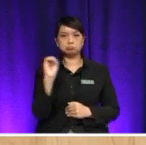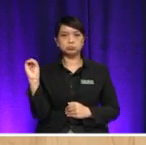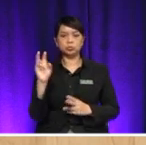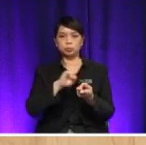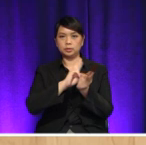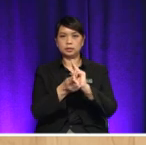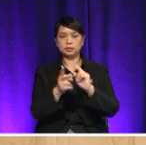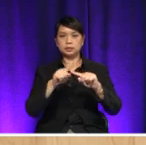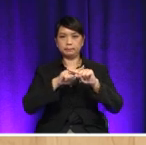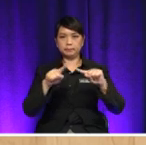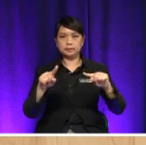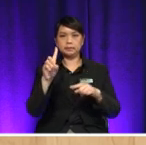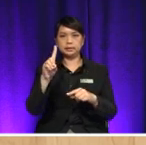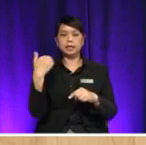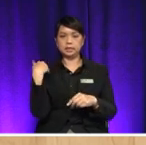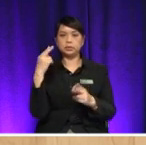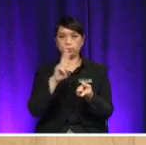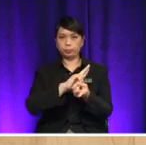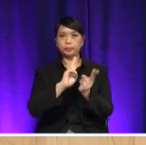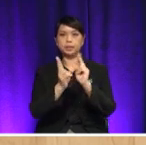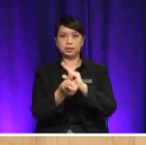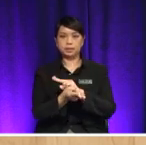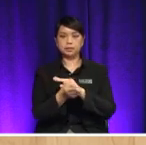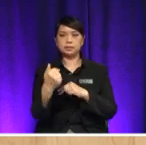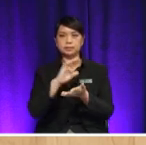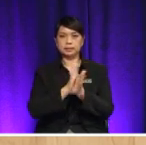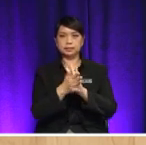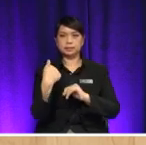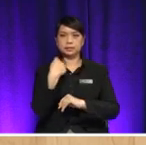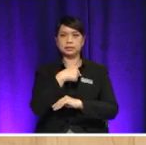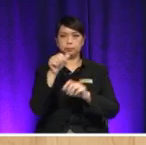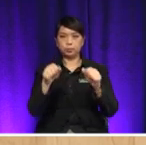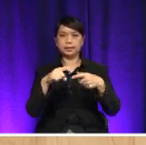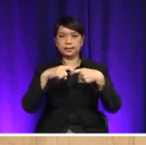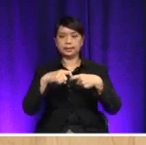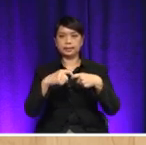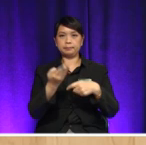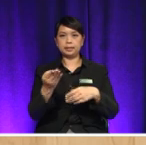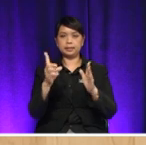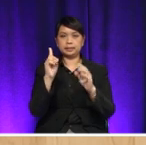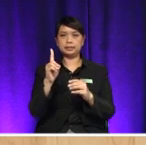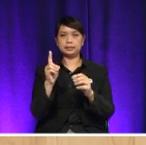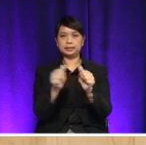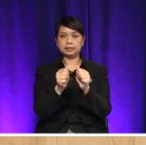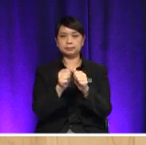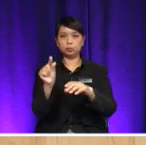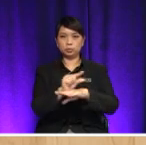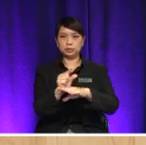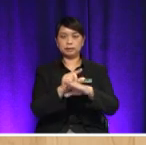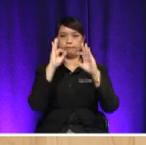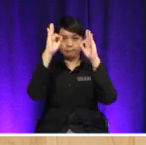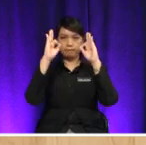menunjukkan perubahan Oke kita boleh kaitkan eee bahan di itu dengan menggunakan formula nomboy index yaitu